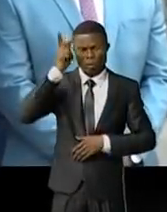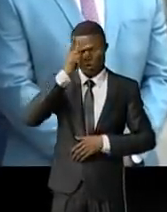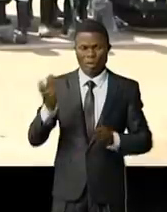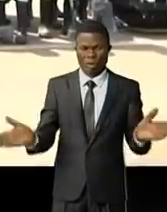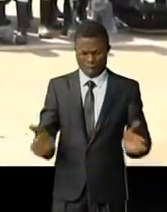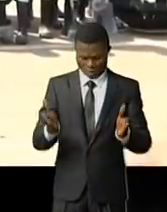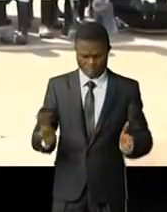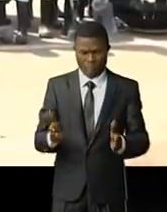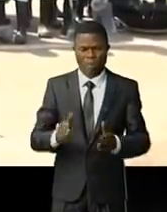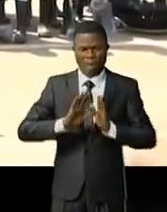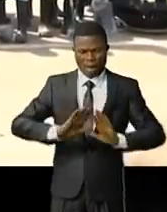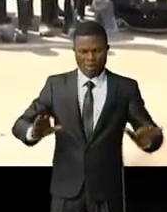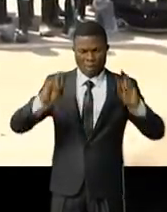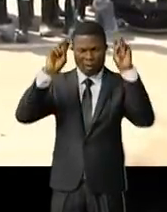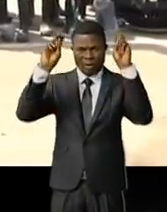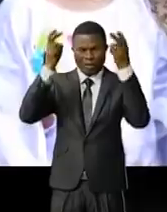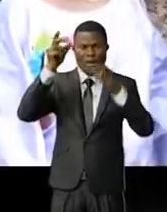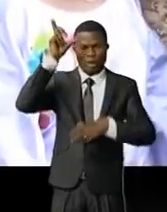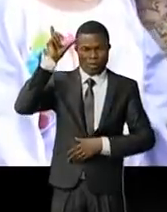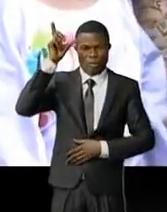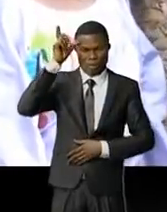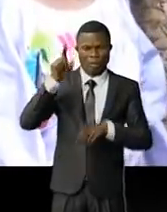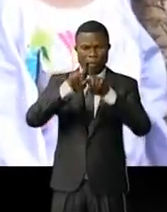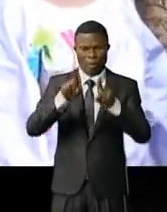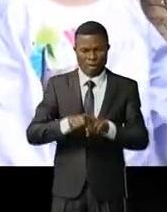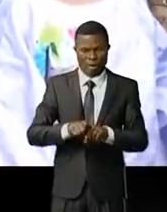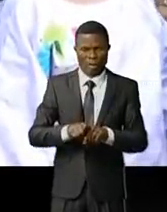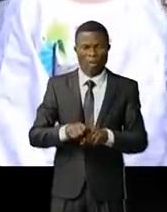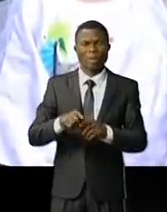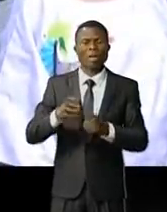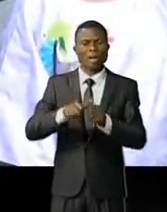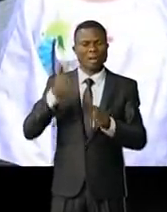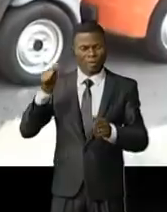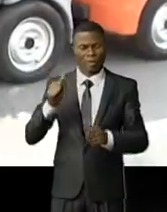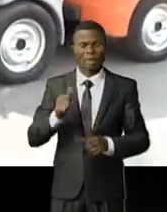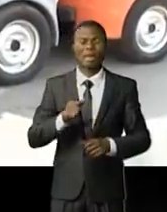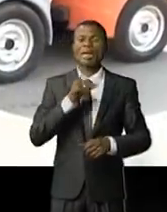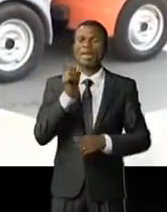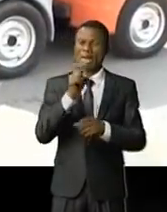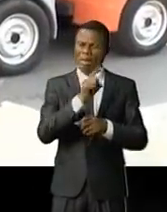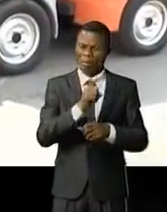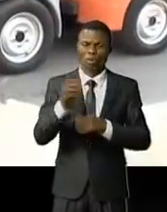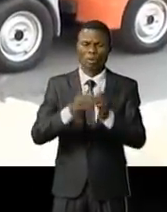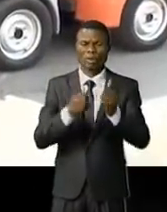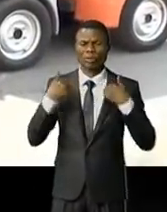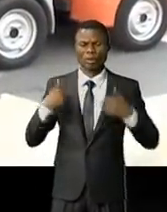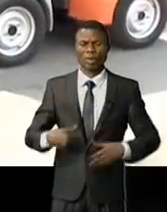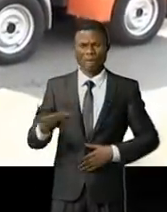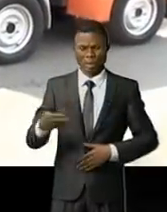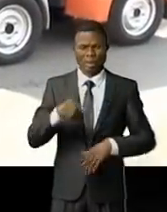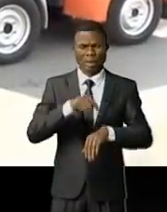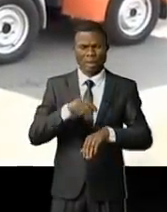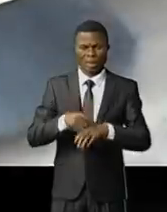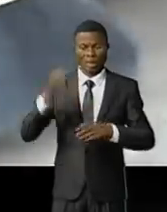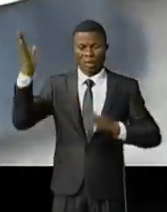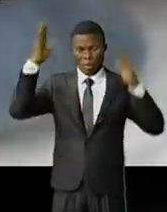renforcer l'assainissement de la ville de Lubumbashi et ainsi éviter des maladies des mains sales très récurrentes, surtout pendant la période des